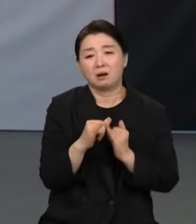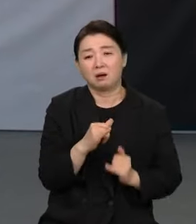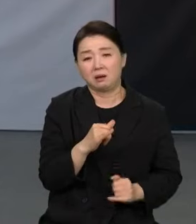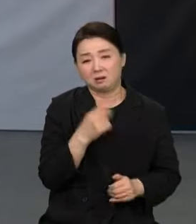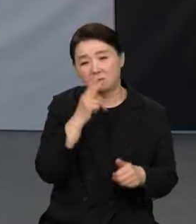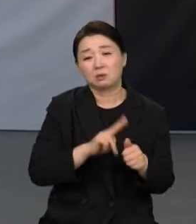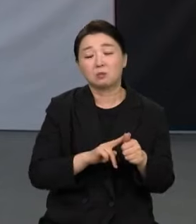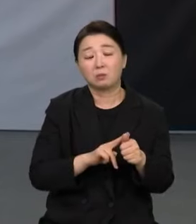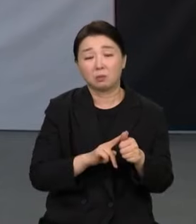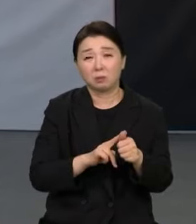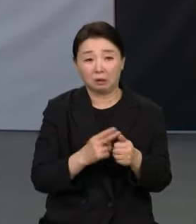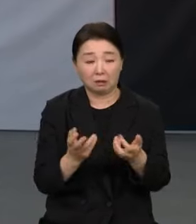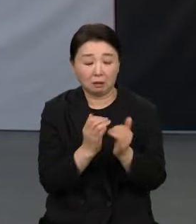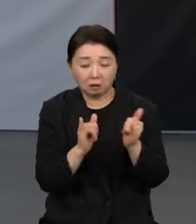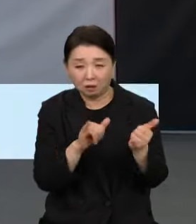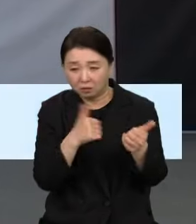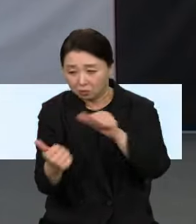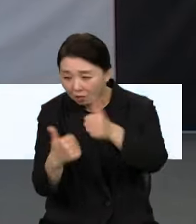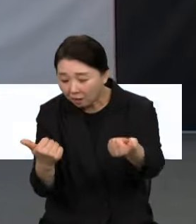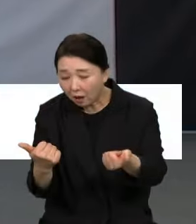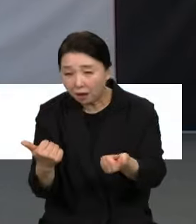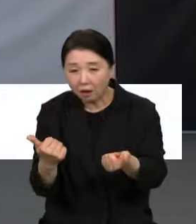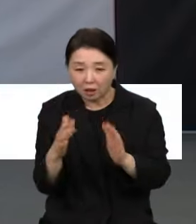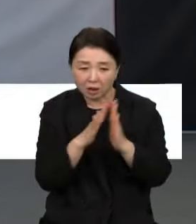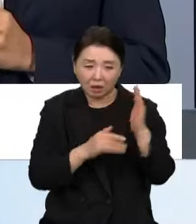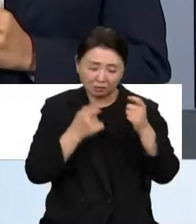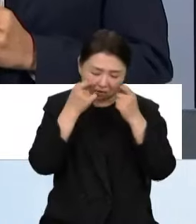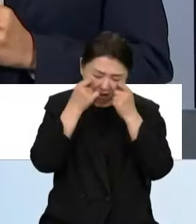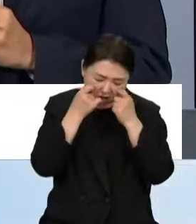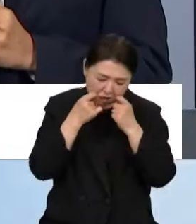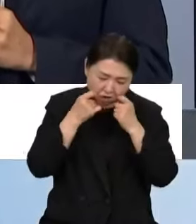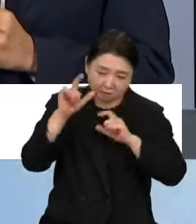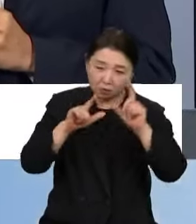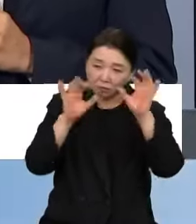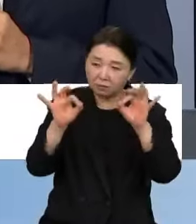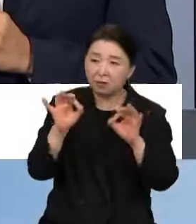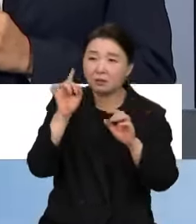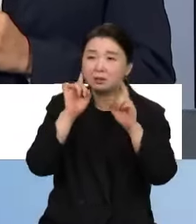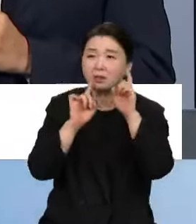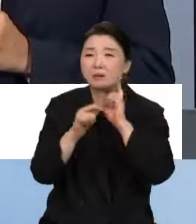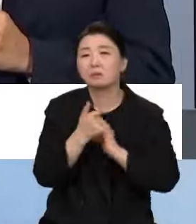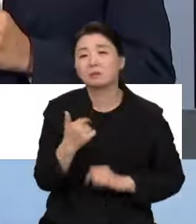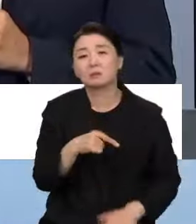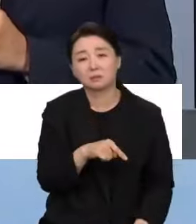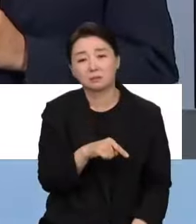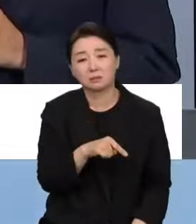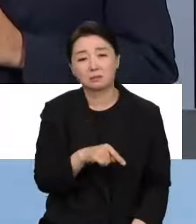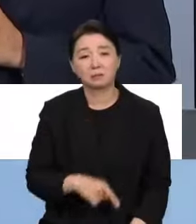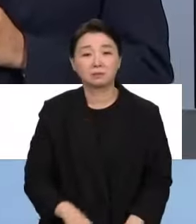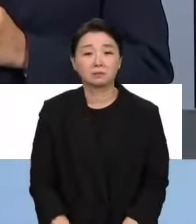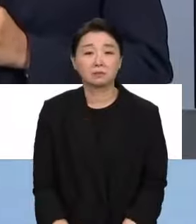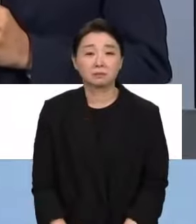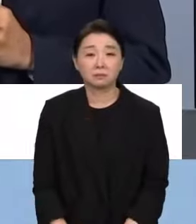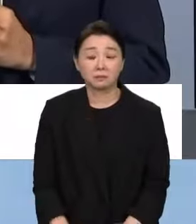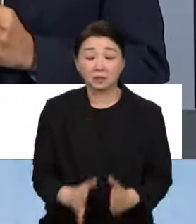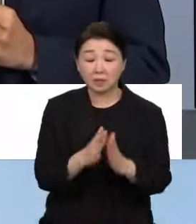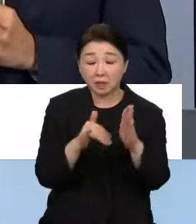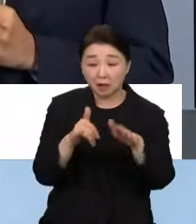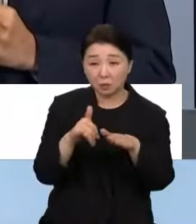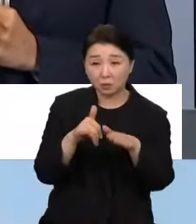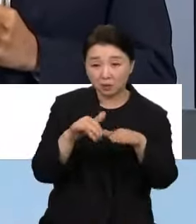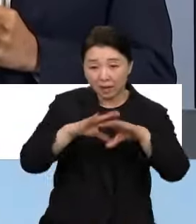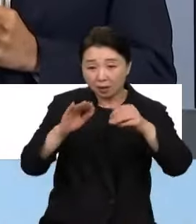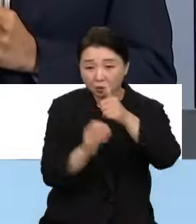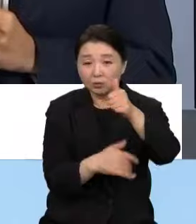동료 노동자들이 숨지는 모습, 또 유족들이 오열하는 모습을 본 뒤에 큰 상처를 호소했던 것으로 알려졌습니다.